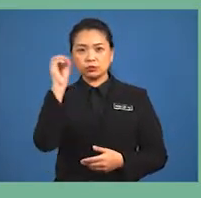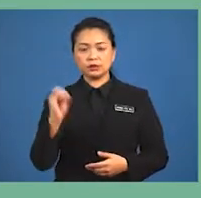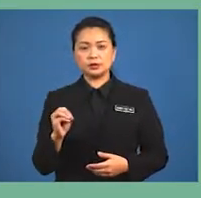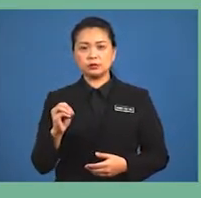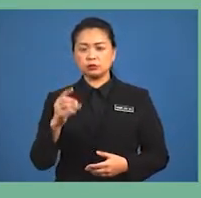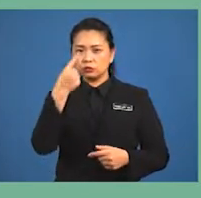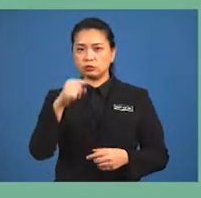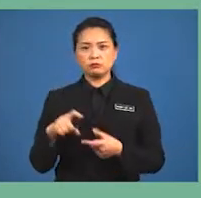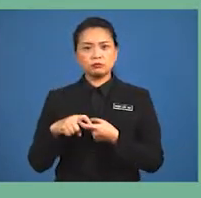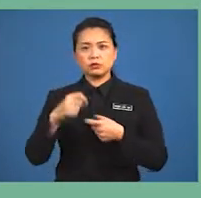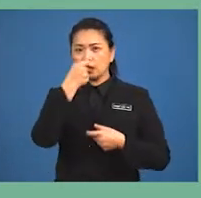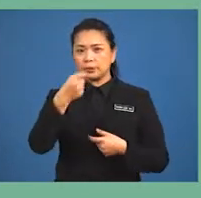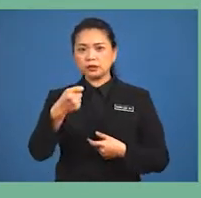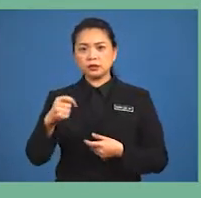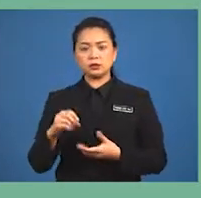inflasi dan pengangguran.